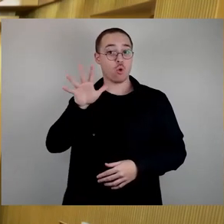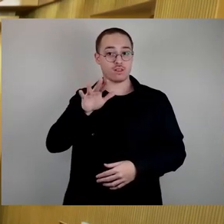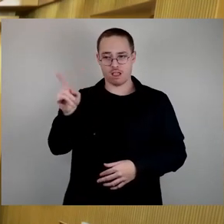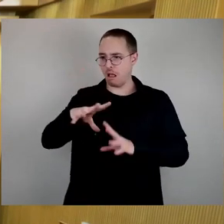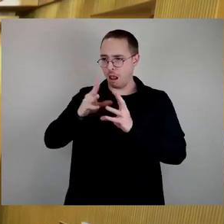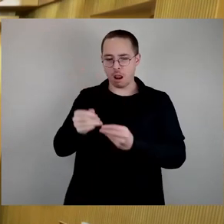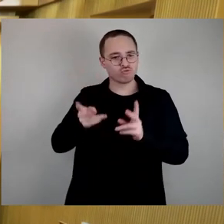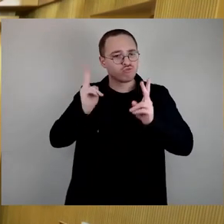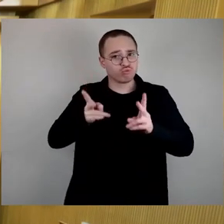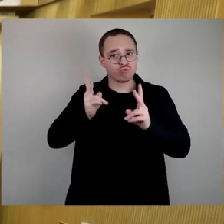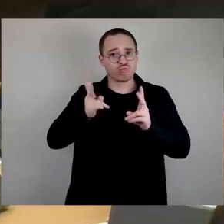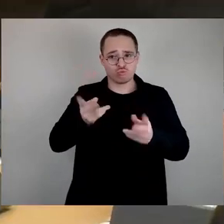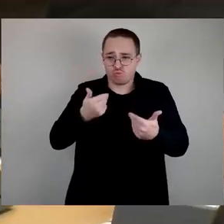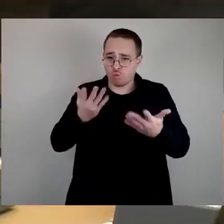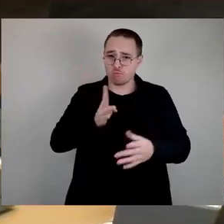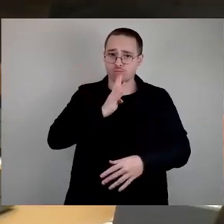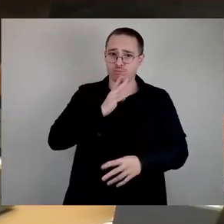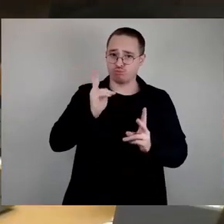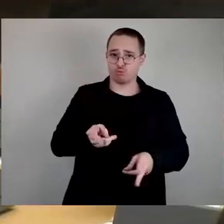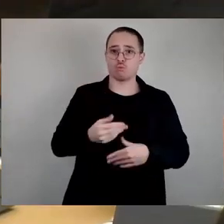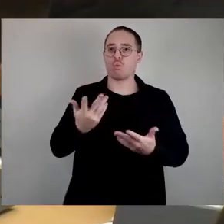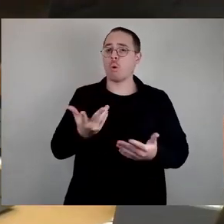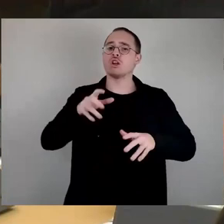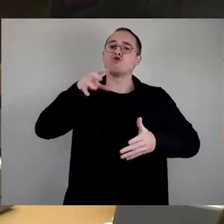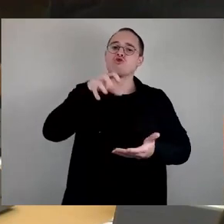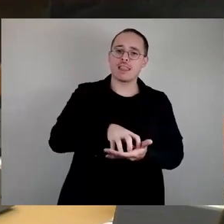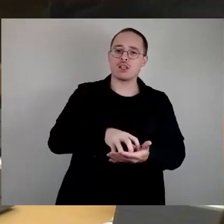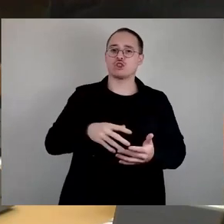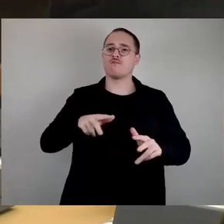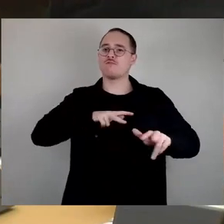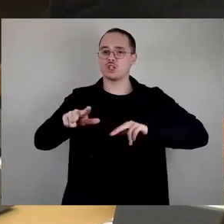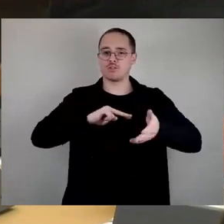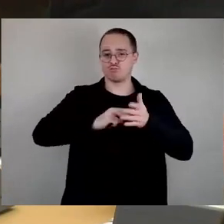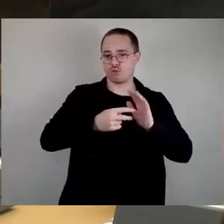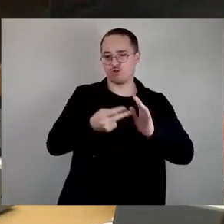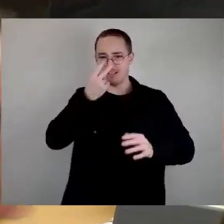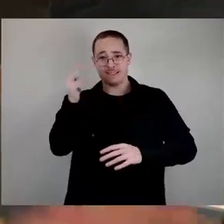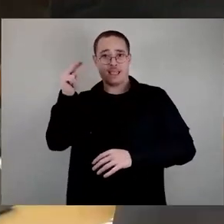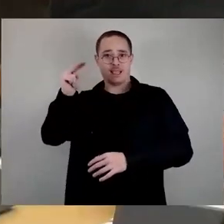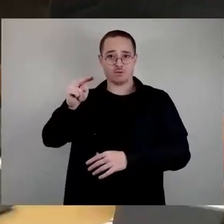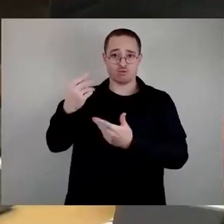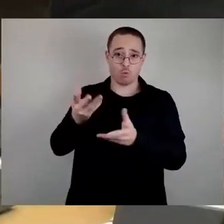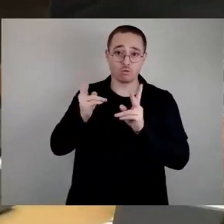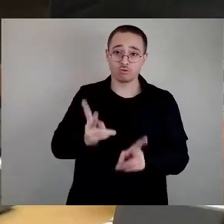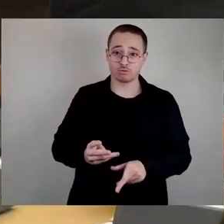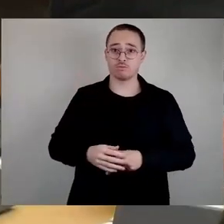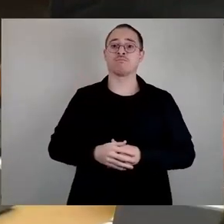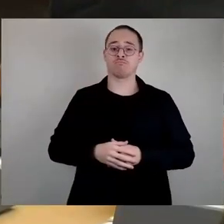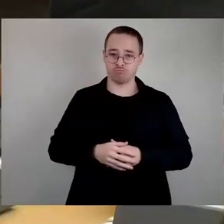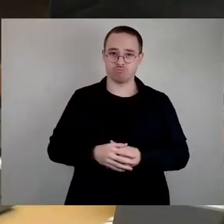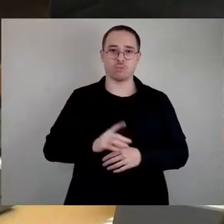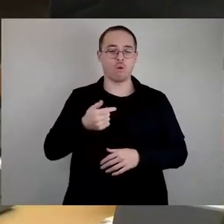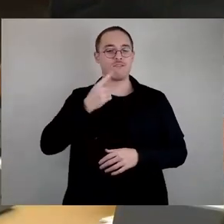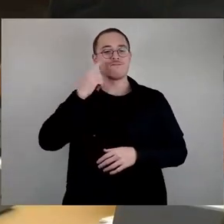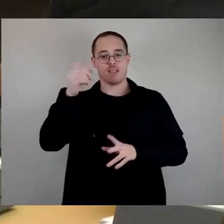sozusagen allgemein städtisch-wirtschaftspolitischer Sicht. Und wir wissen ja auch, dass von Anfang an die Verbände und City Management